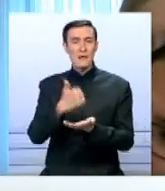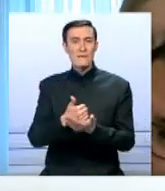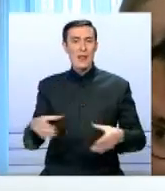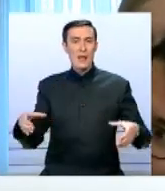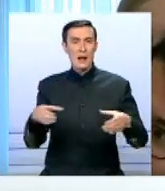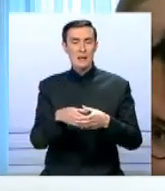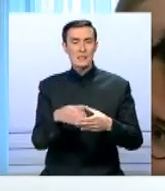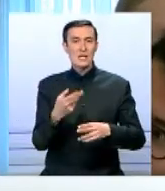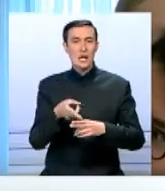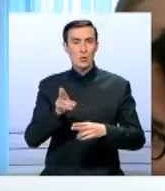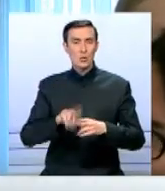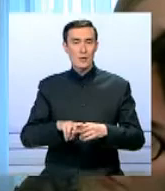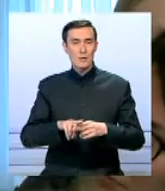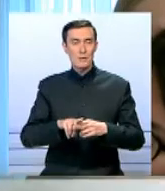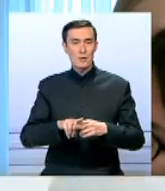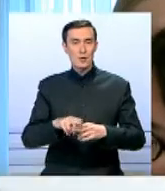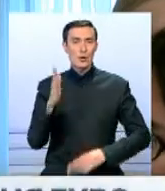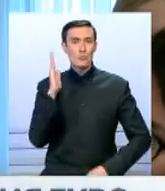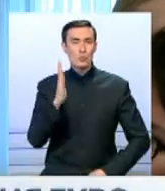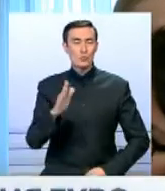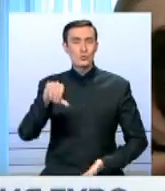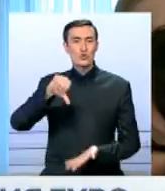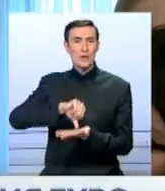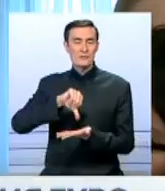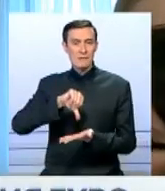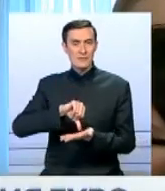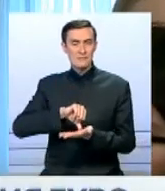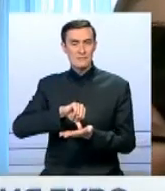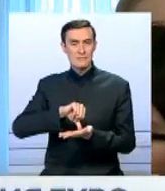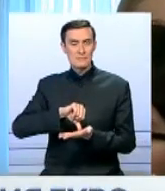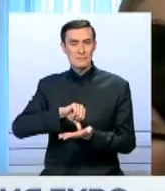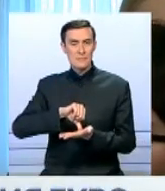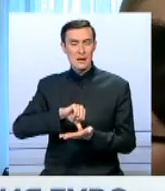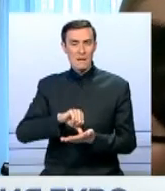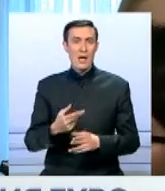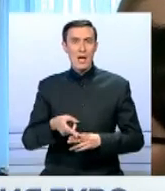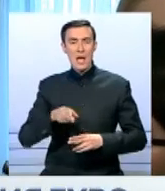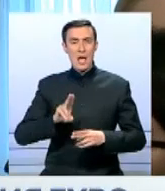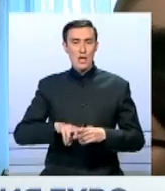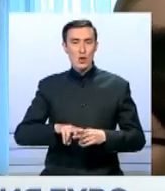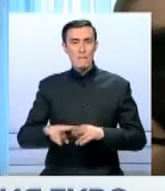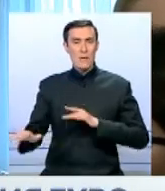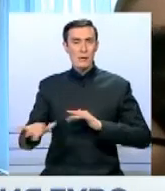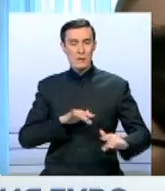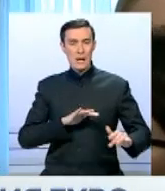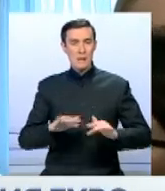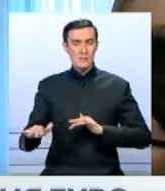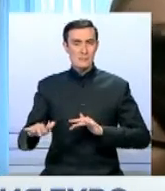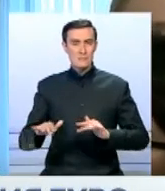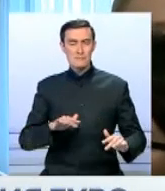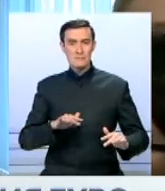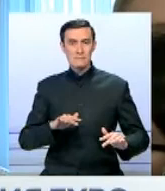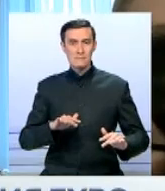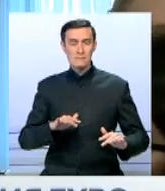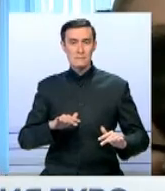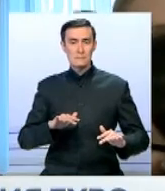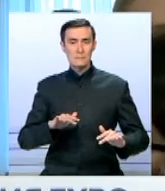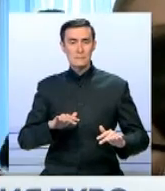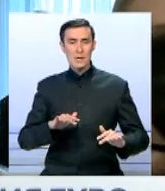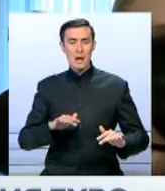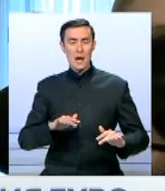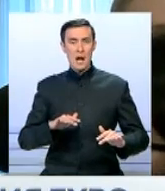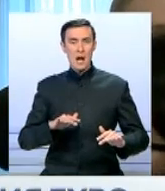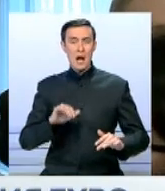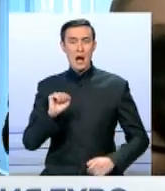делегаций, которые будут участвовать в этом мероприятии. А